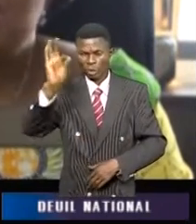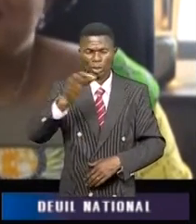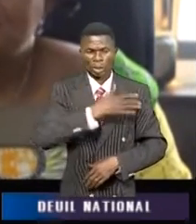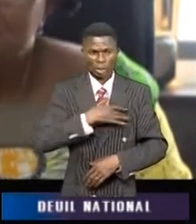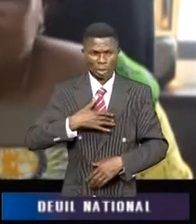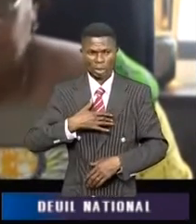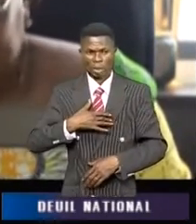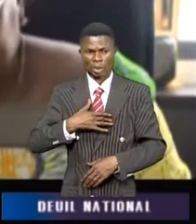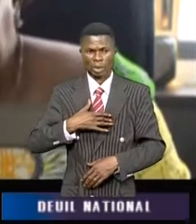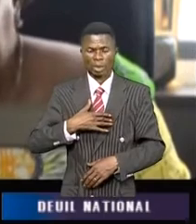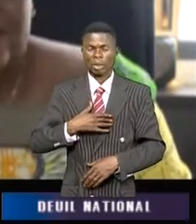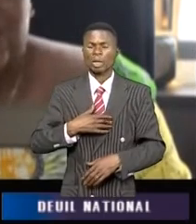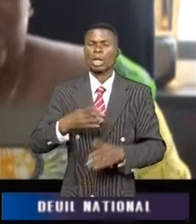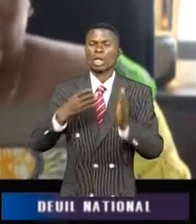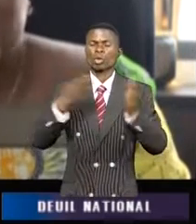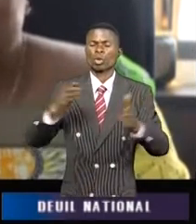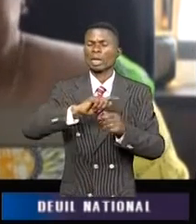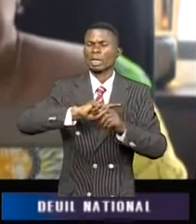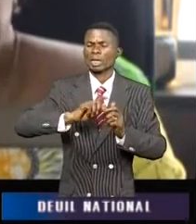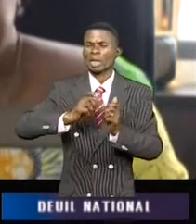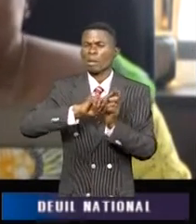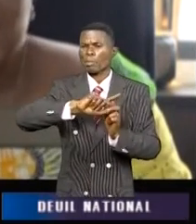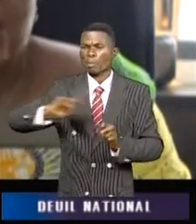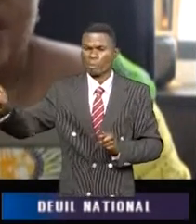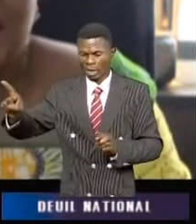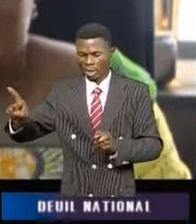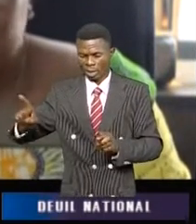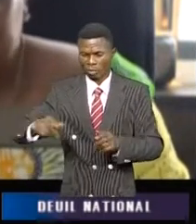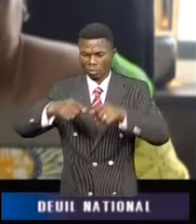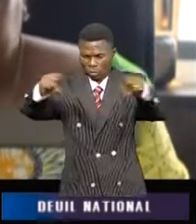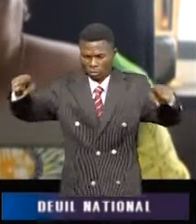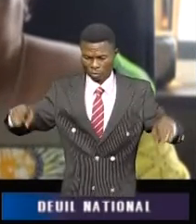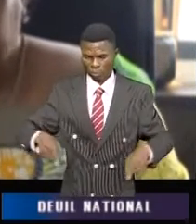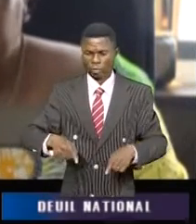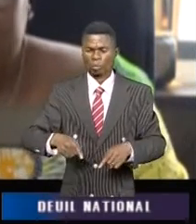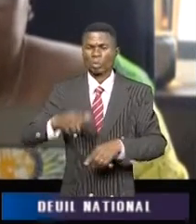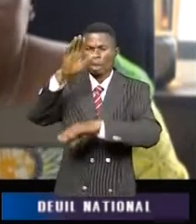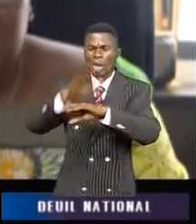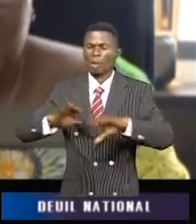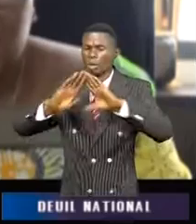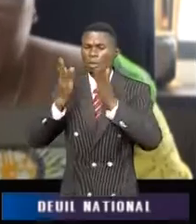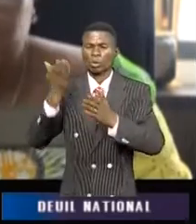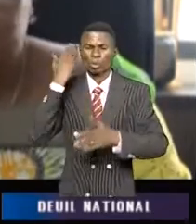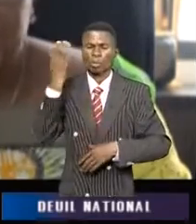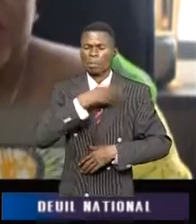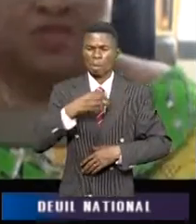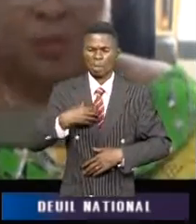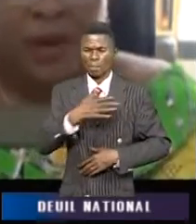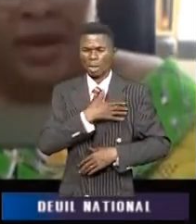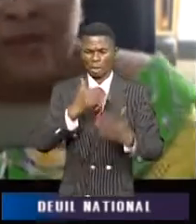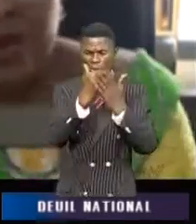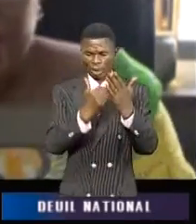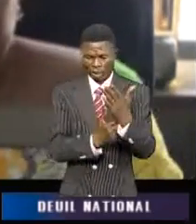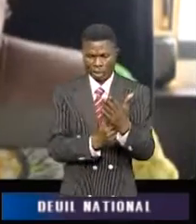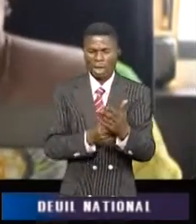moins 90 000 hectares. On a priorisé d'abord les grands cultivateurs qu'on avait identifiés à son temps. J'ai